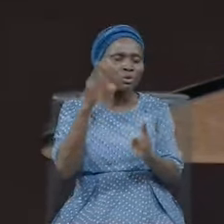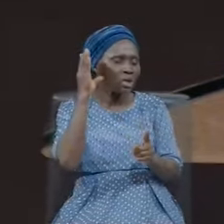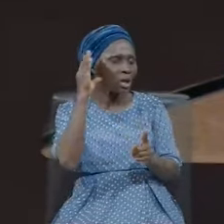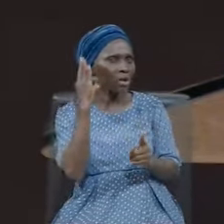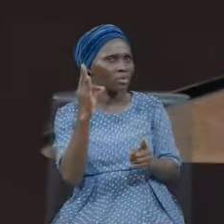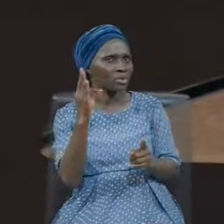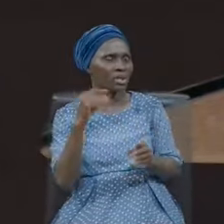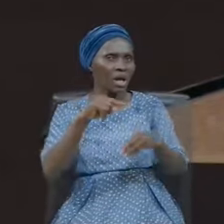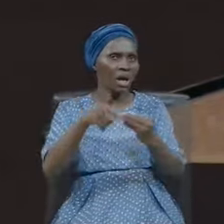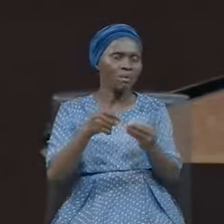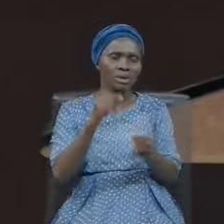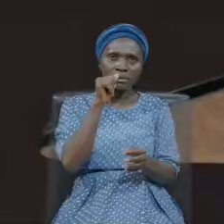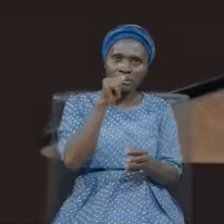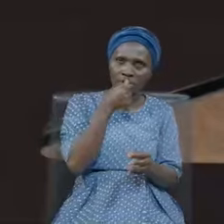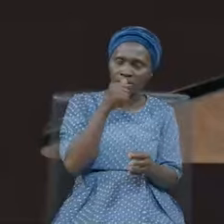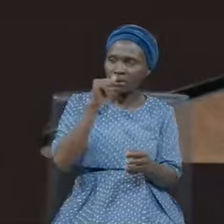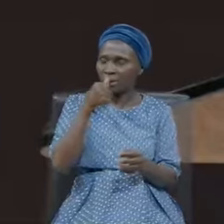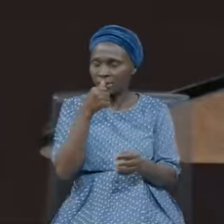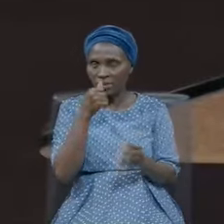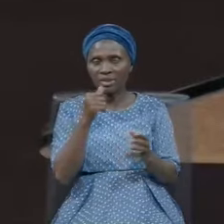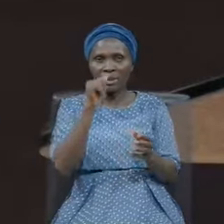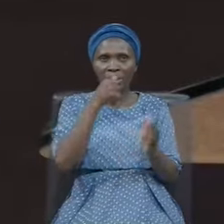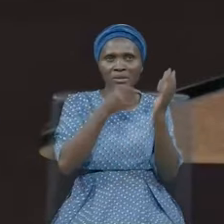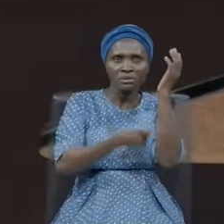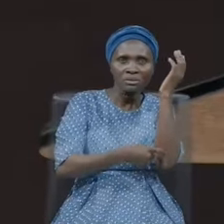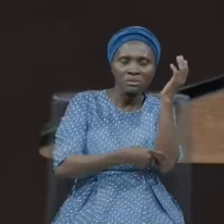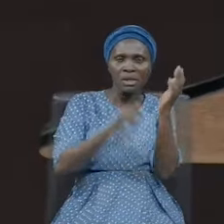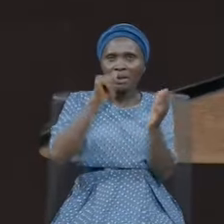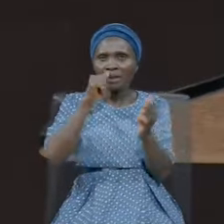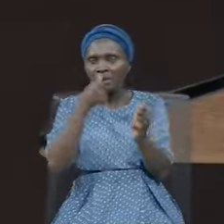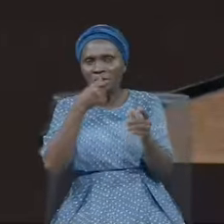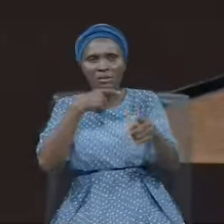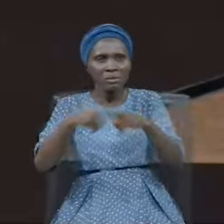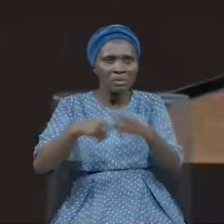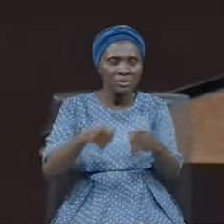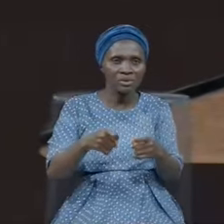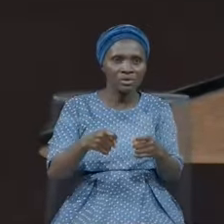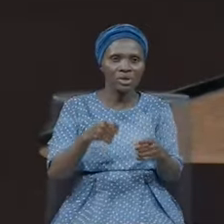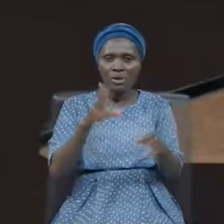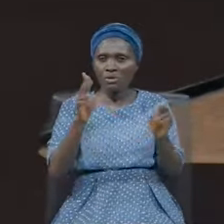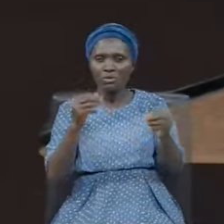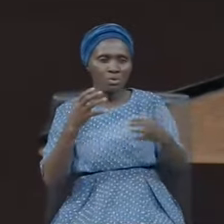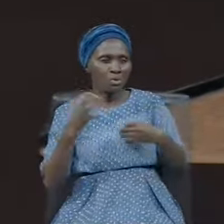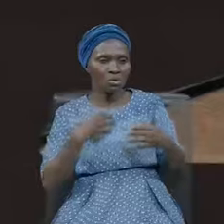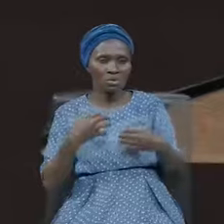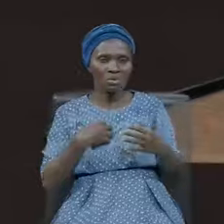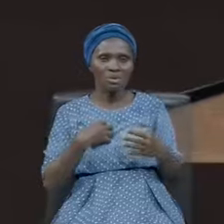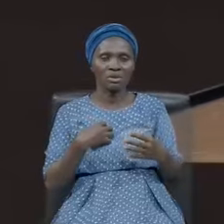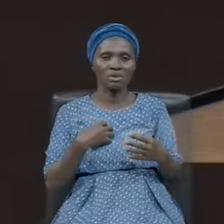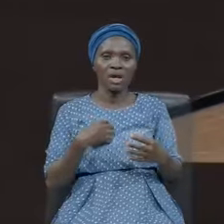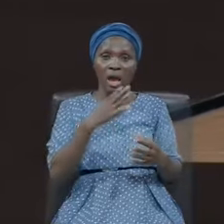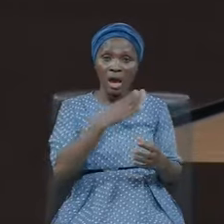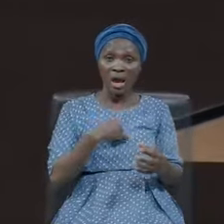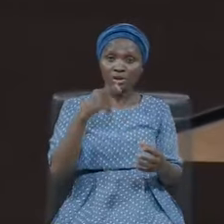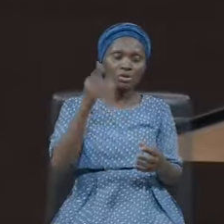persévérer au cours des épreuves, des persécutions, sans plainte, sans murmure, vous allez au-delà de